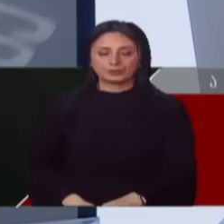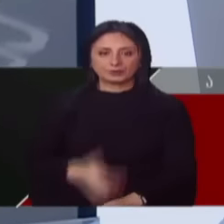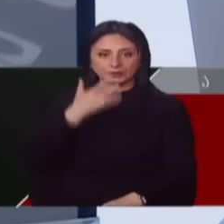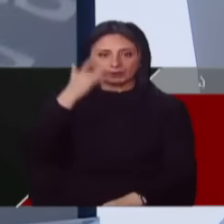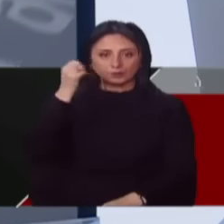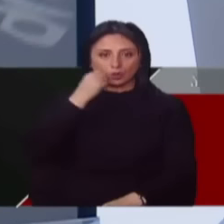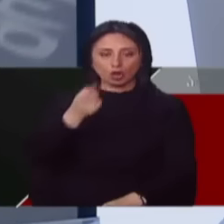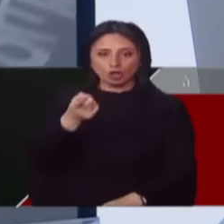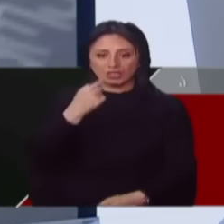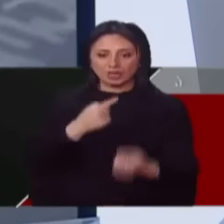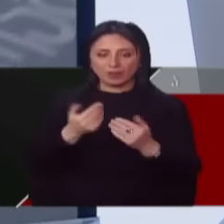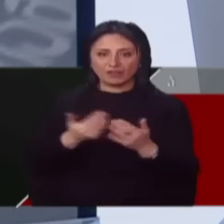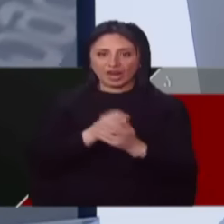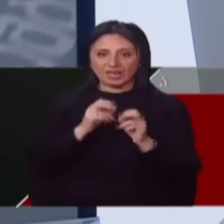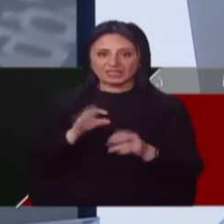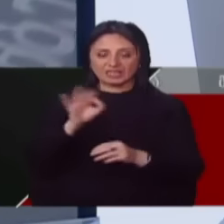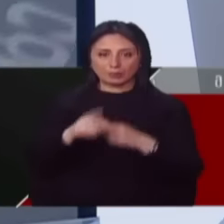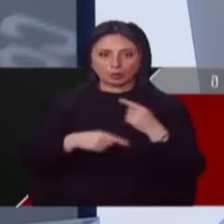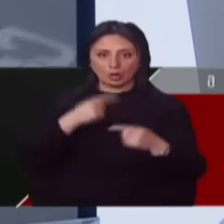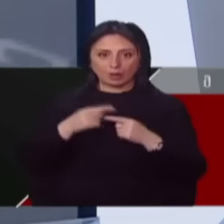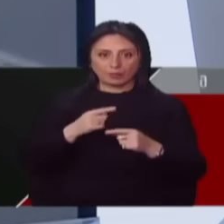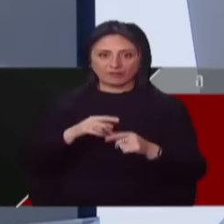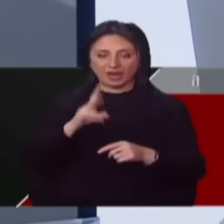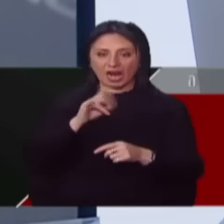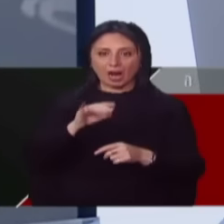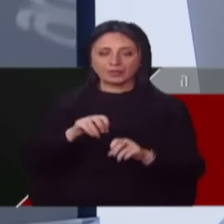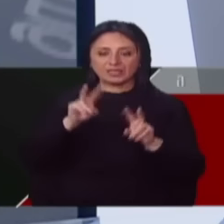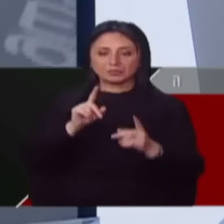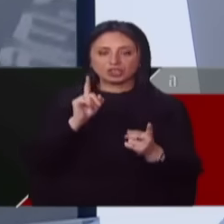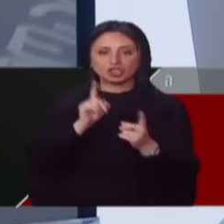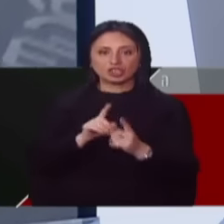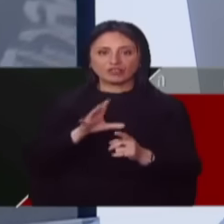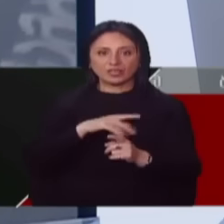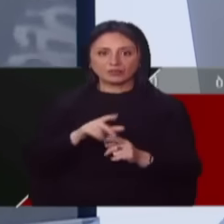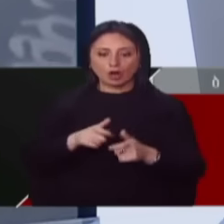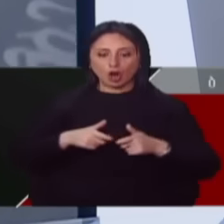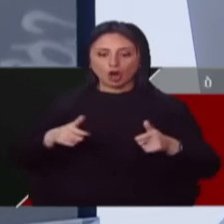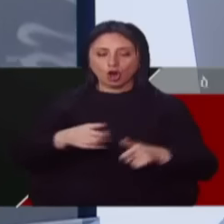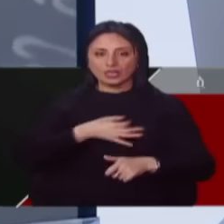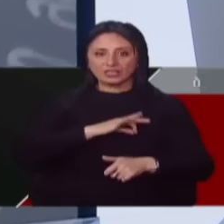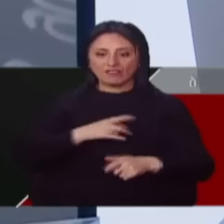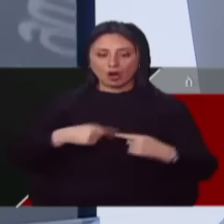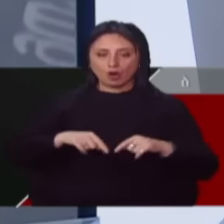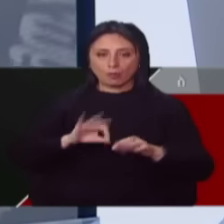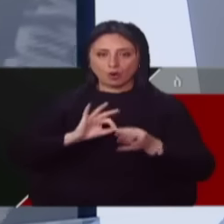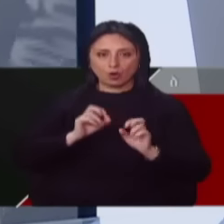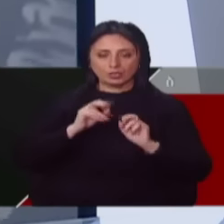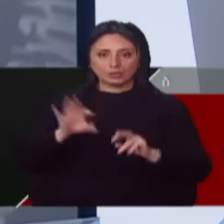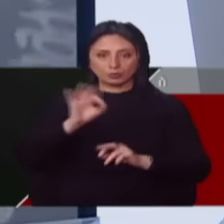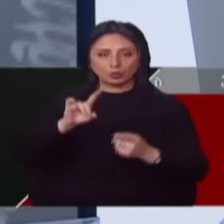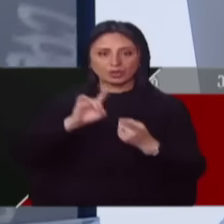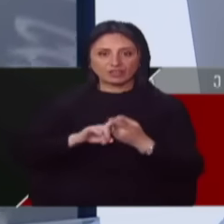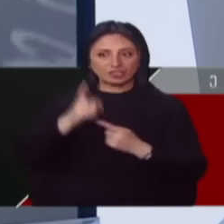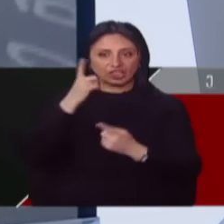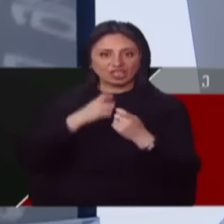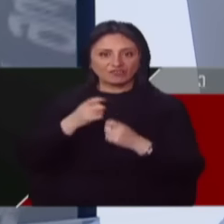ვაშინგტონი მოსკოვიდან მომდინარე ახალ საფრთხეზე ალაპარაკდა. კაპიტოლიუმში საგანგებო შეხვედრა გაიმართა. კონგრესის დაზვერვის კომიტეტი კონკრეტულ საფრთხესთან